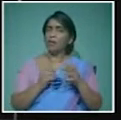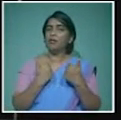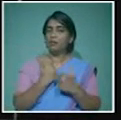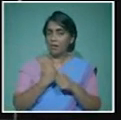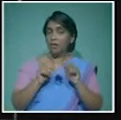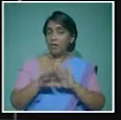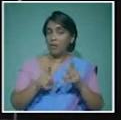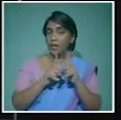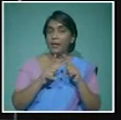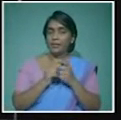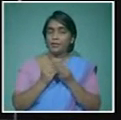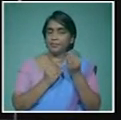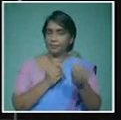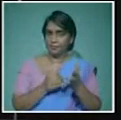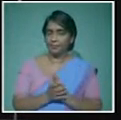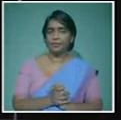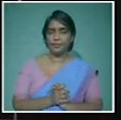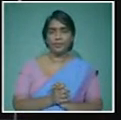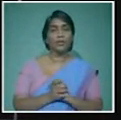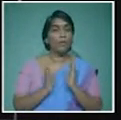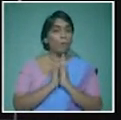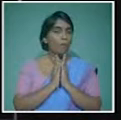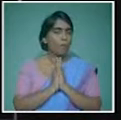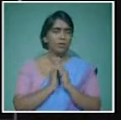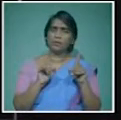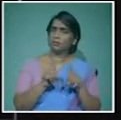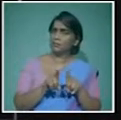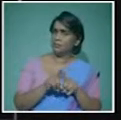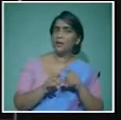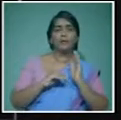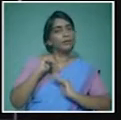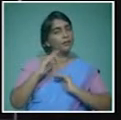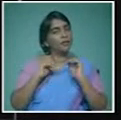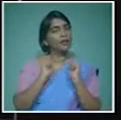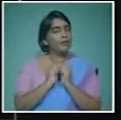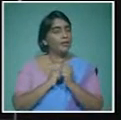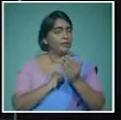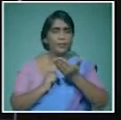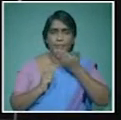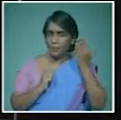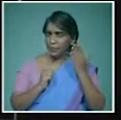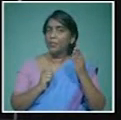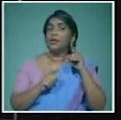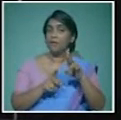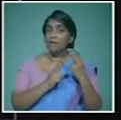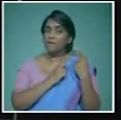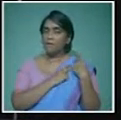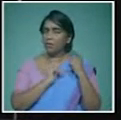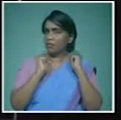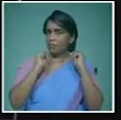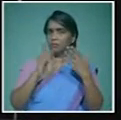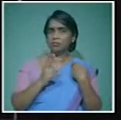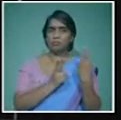කිරීමට අධ්‍යාපනය ලබා දිය යුතුයි. පොතේ පතේ වගේම ප්‍රායෝගිකව ක්‍රියා කළ හැකි වගකීම්